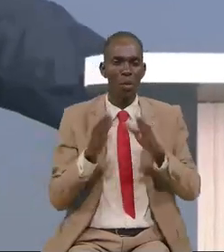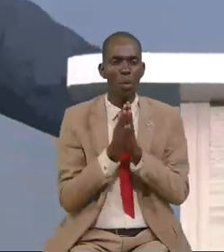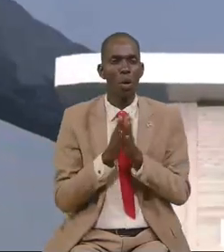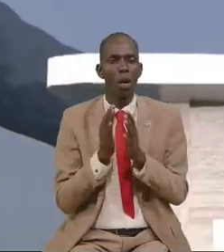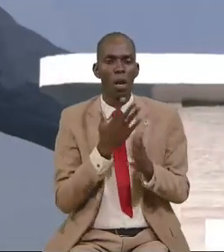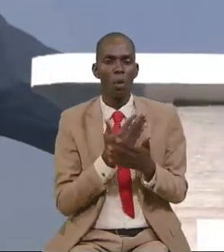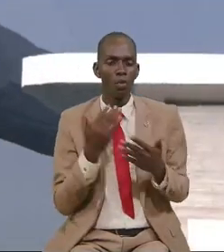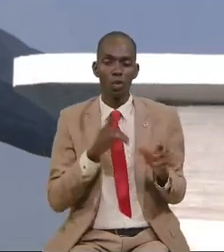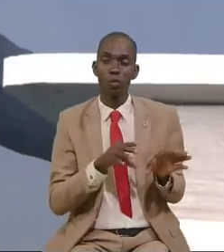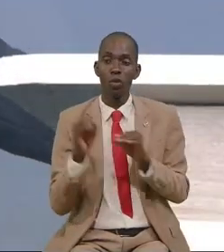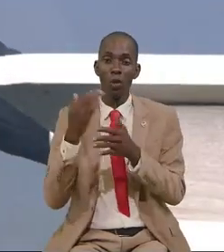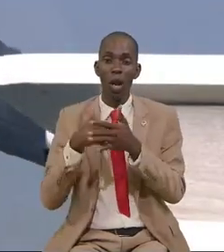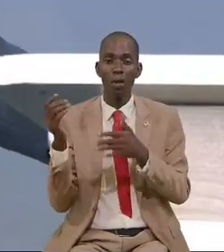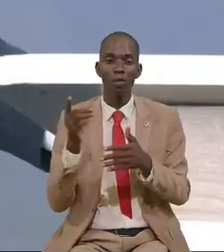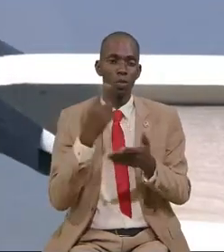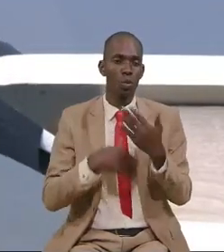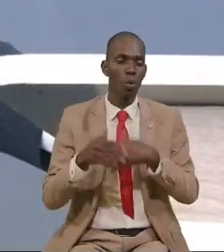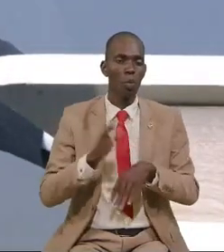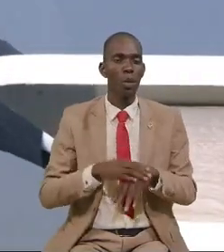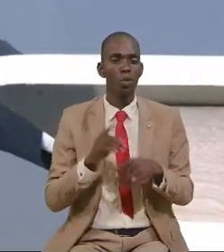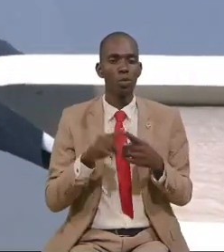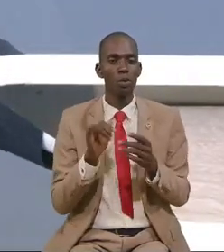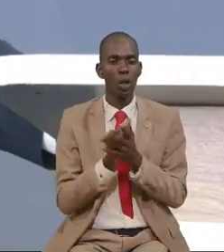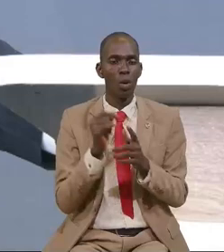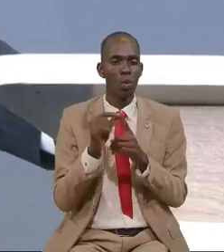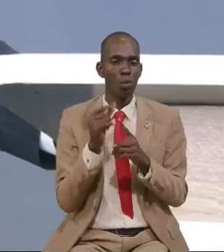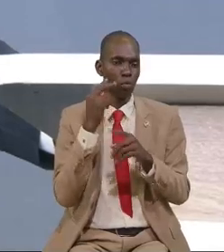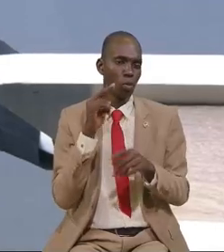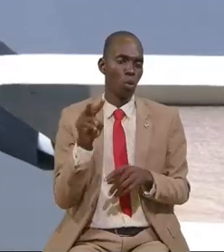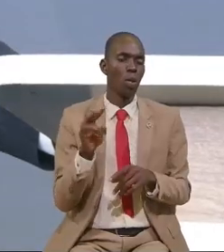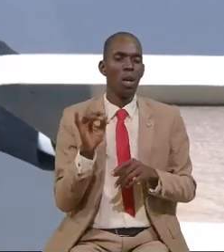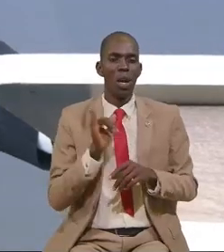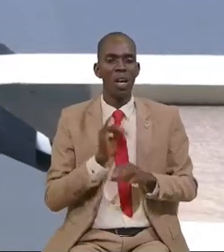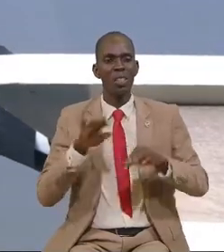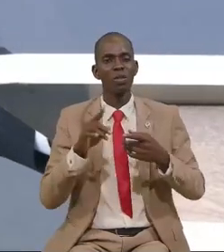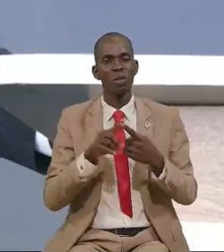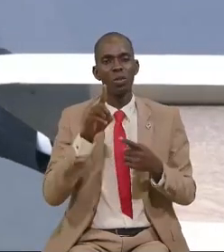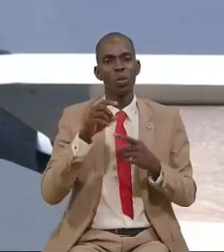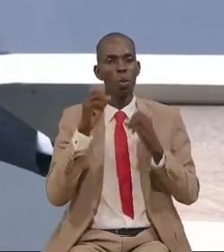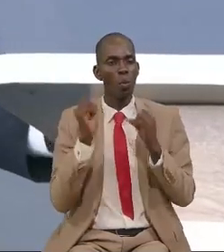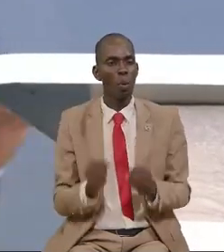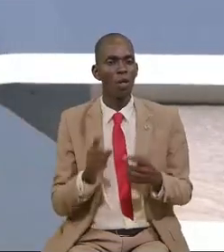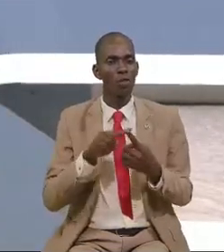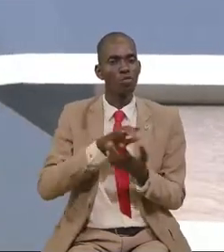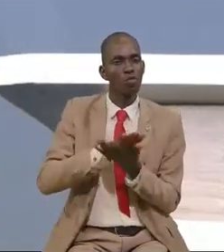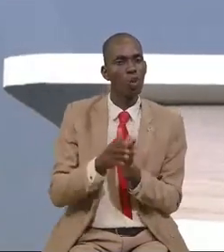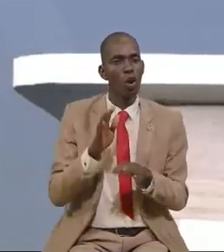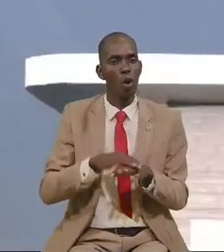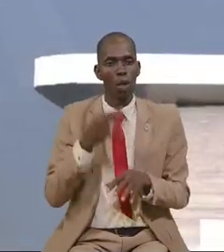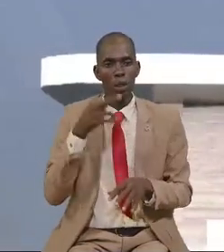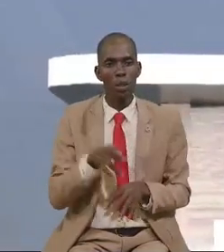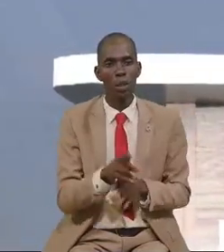Voici, je vous ai donné le pouvoir de marcher sur les serpents et les scorpions et sur toute la puissance